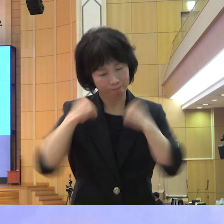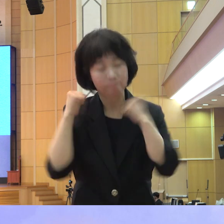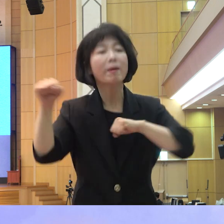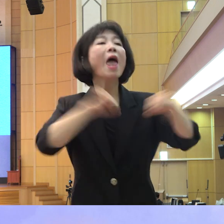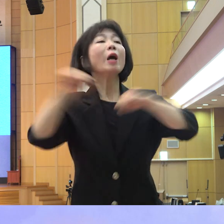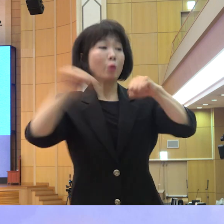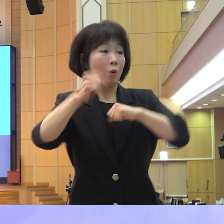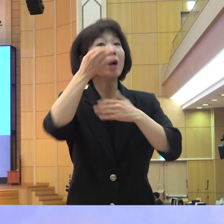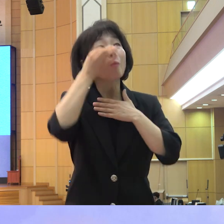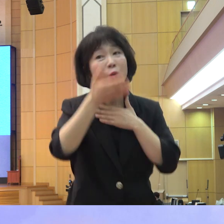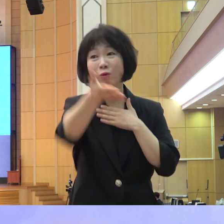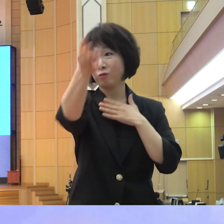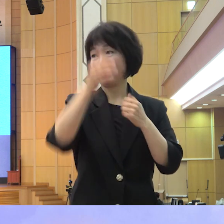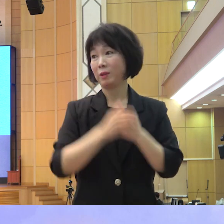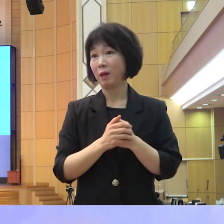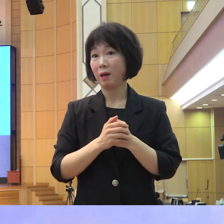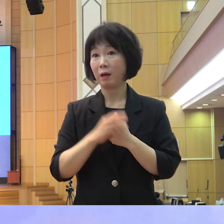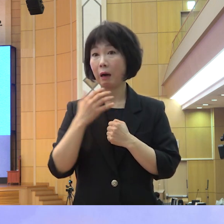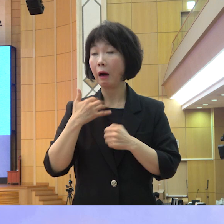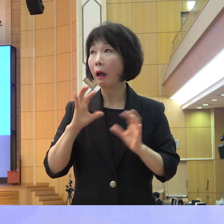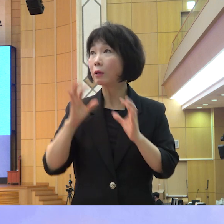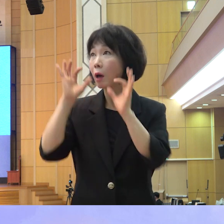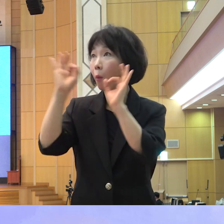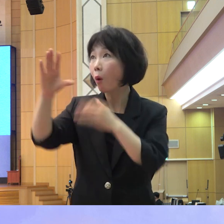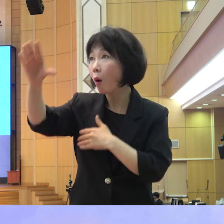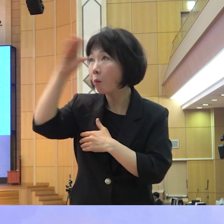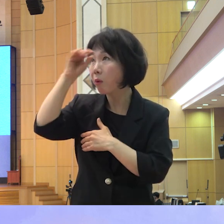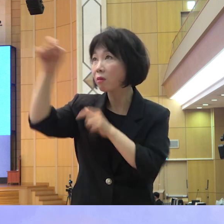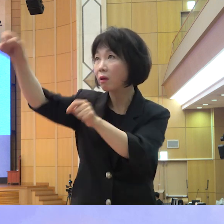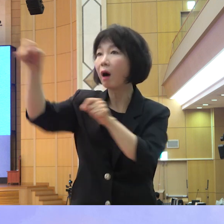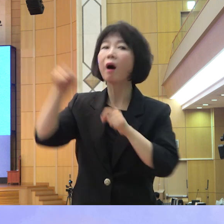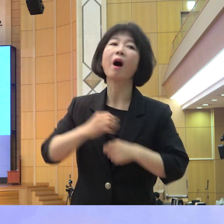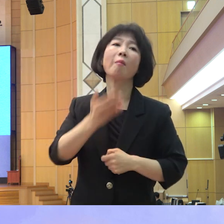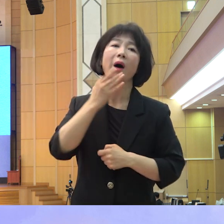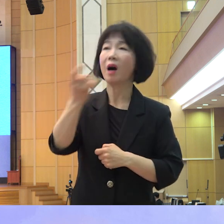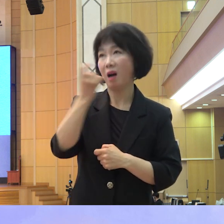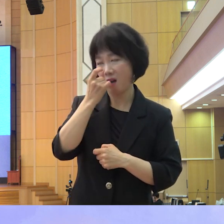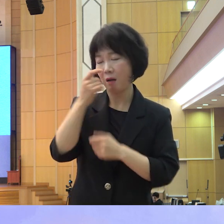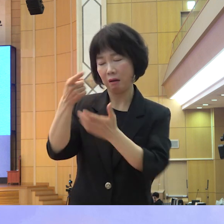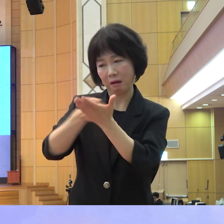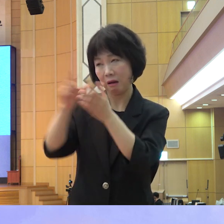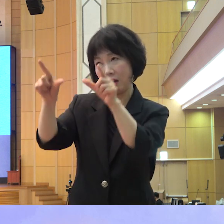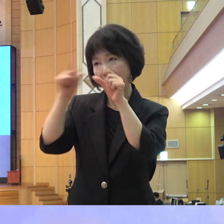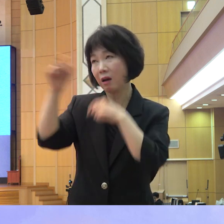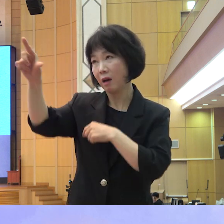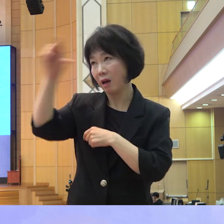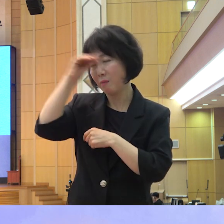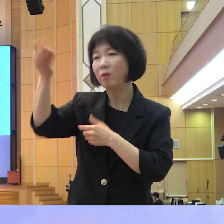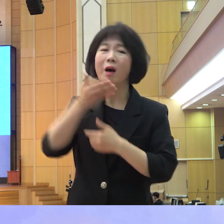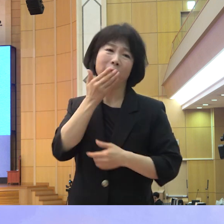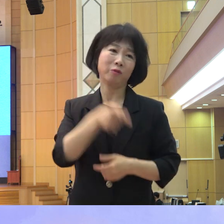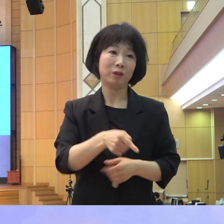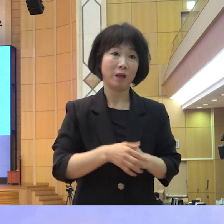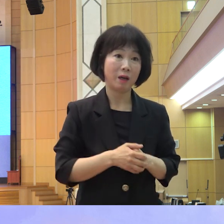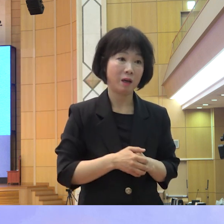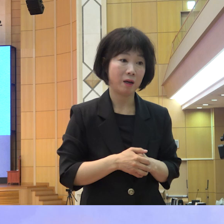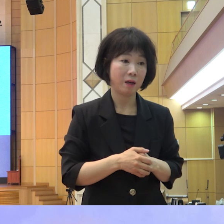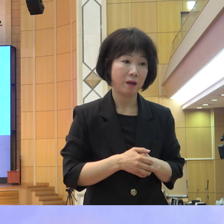행동으로 보여줘요. 그래야지 아이들이 신뢰하고요. 그래야지 어른들을 의지합니다. 그래서